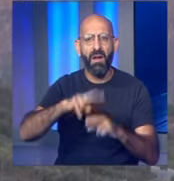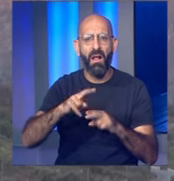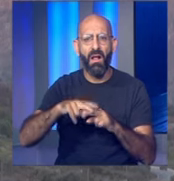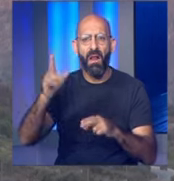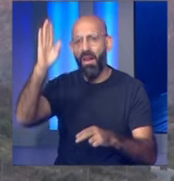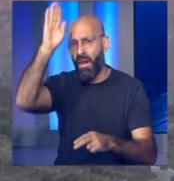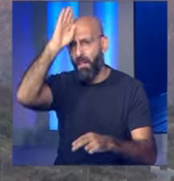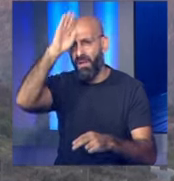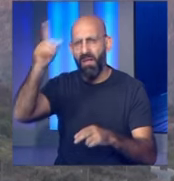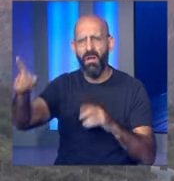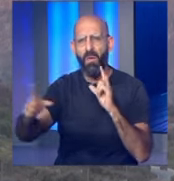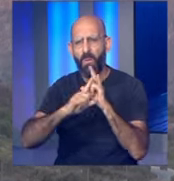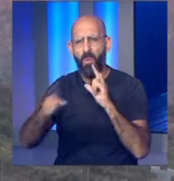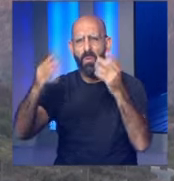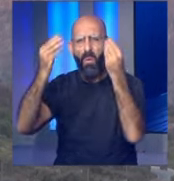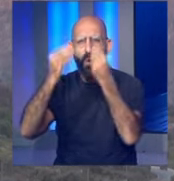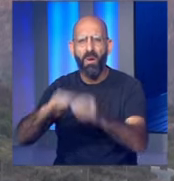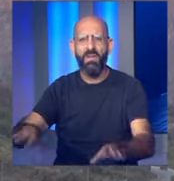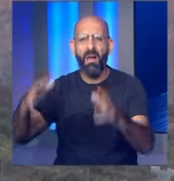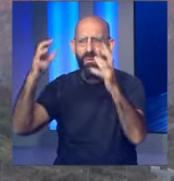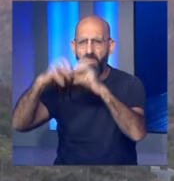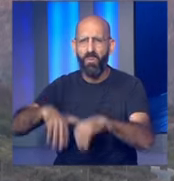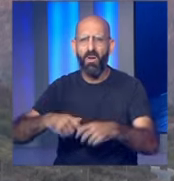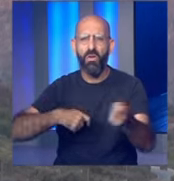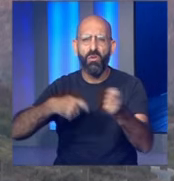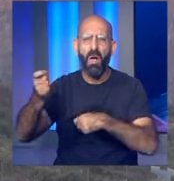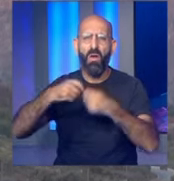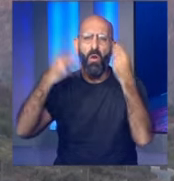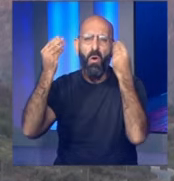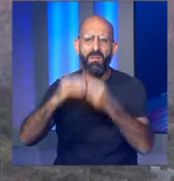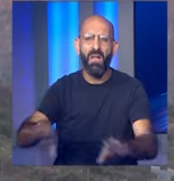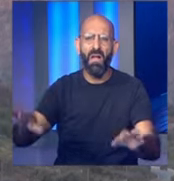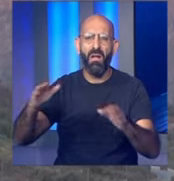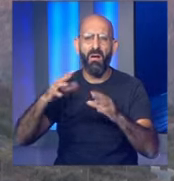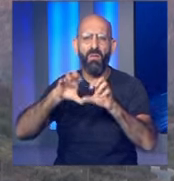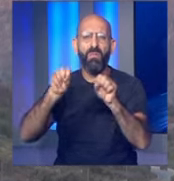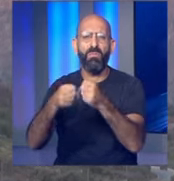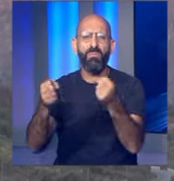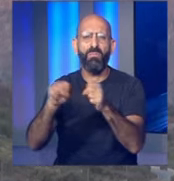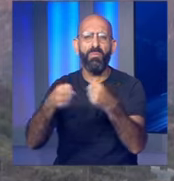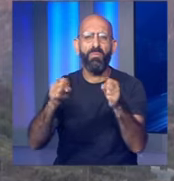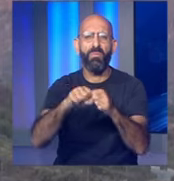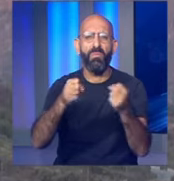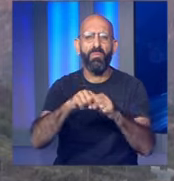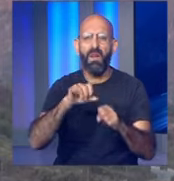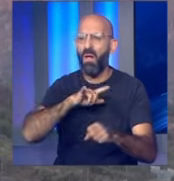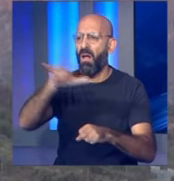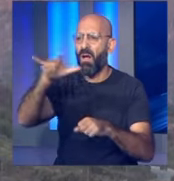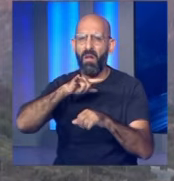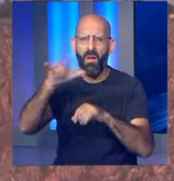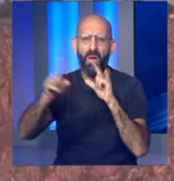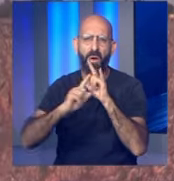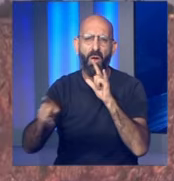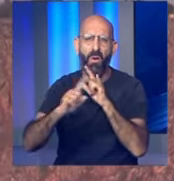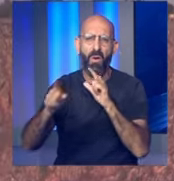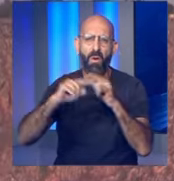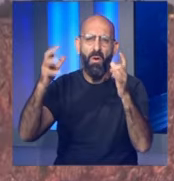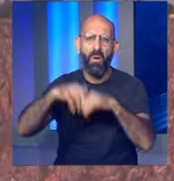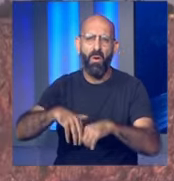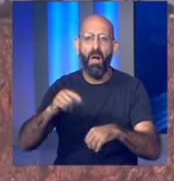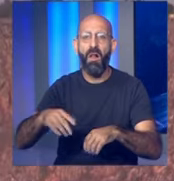كبيرة بعشرات المباني والمتاجر جراء الصواريخ الارتجاجية المدمرة التي ألقتها الطائرات المعادية والتي